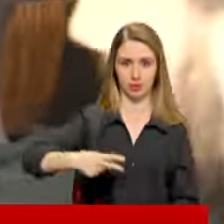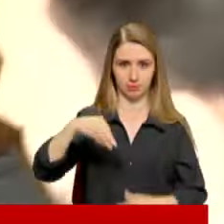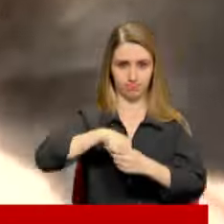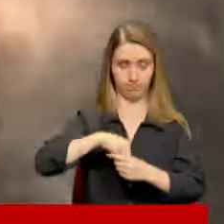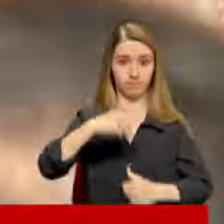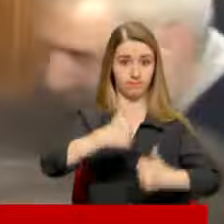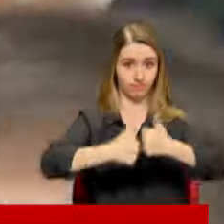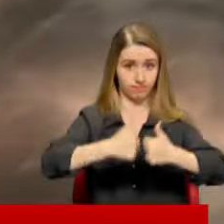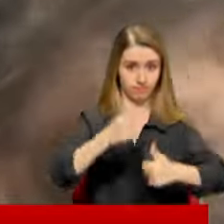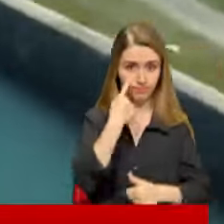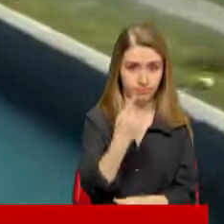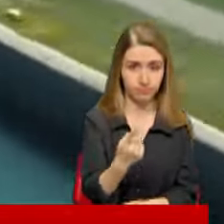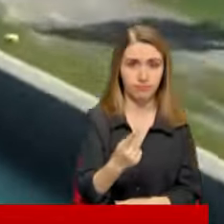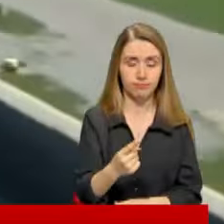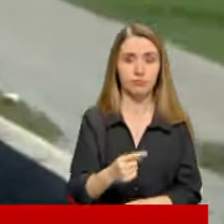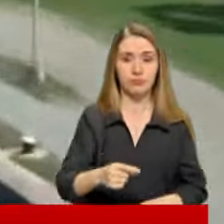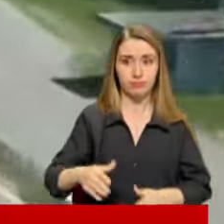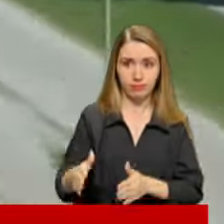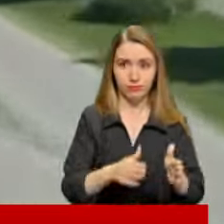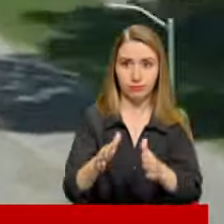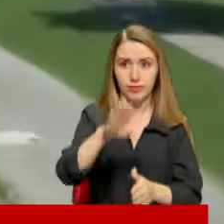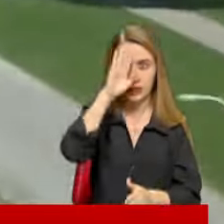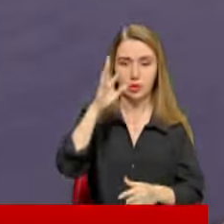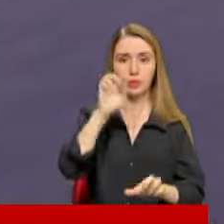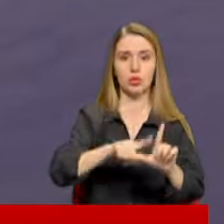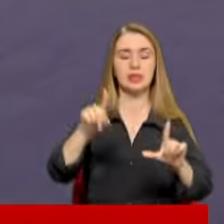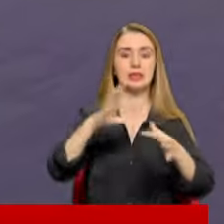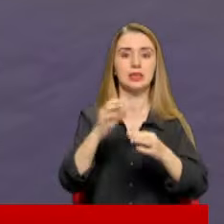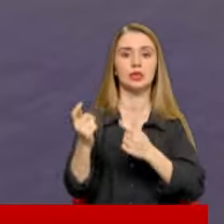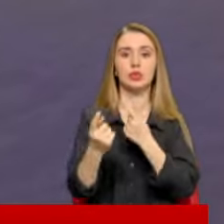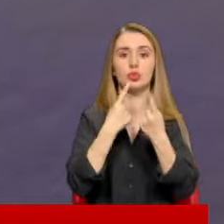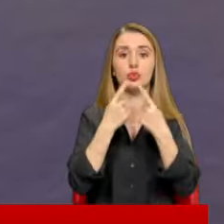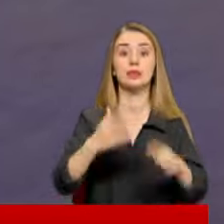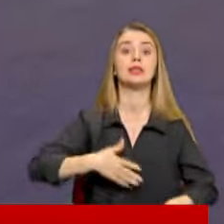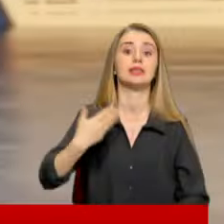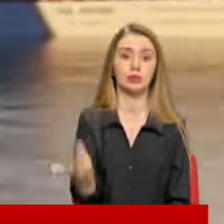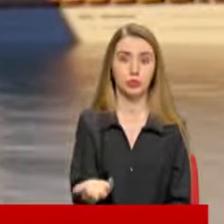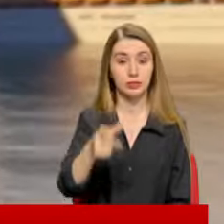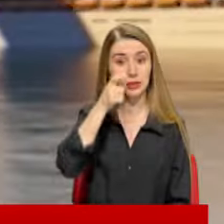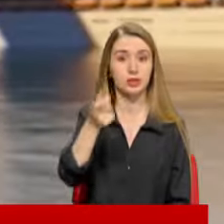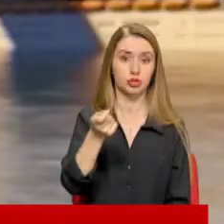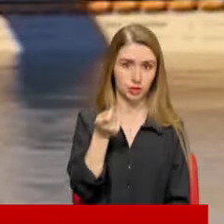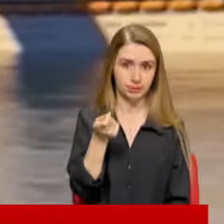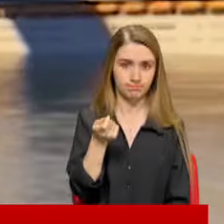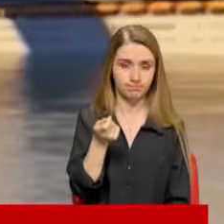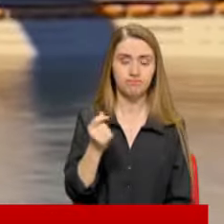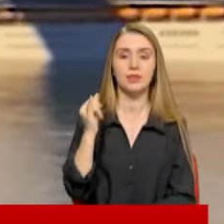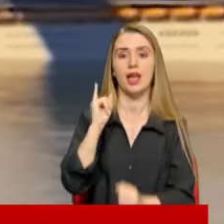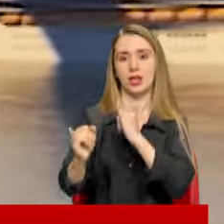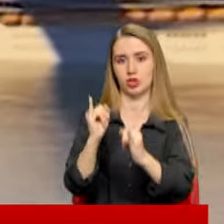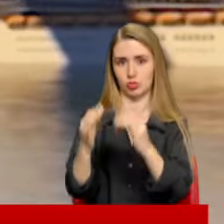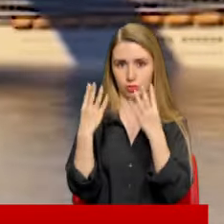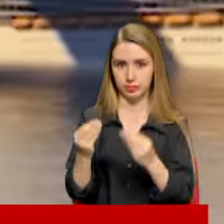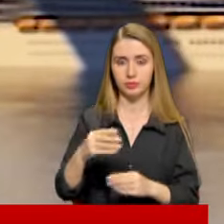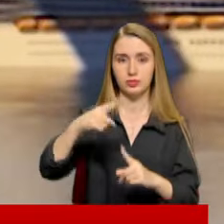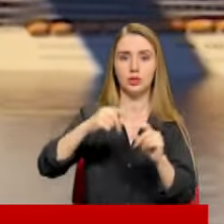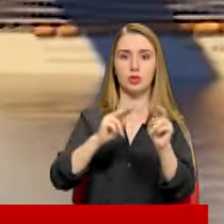için yarıştığı süte Kanal İstanbul projesi ile ilgili konuşmayı tercih etmemesi dikkatleri çekmiş eleştirilmişti